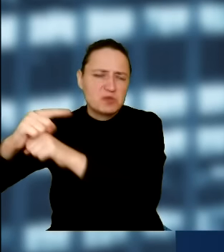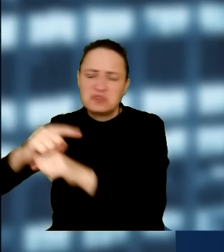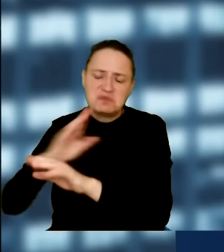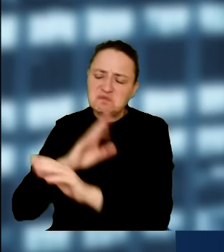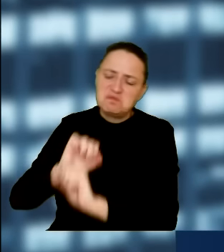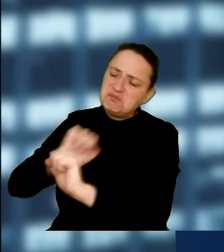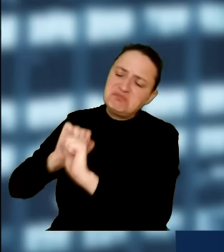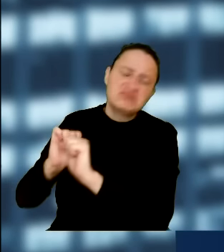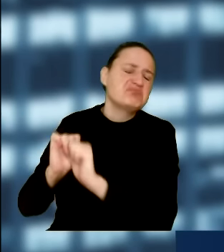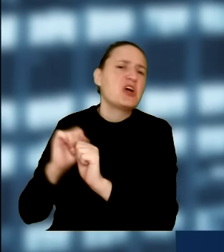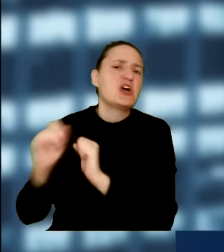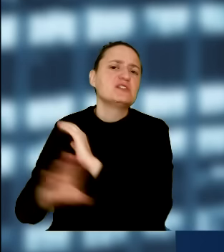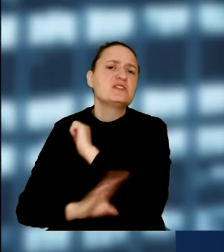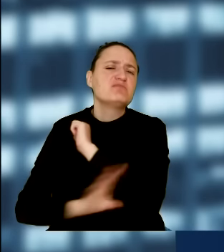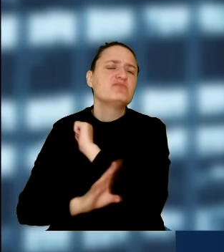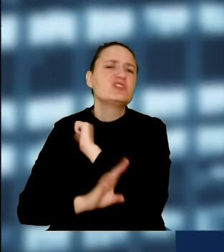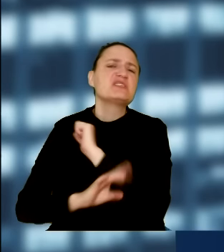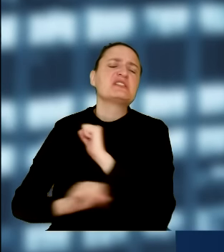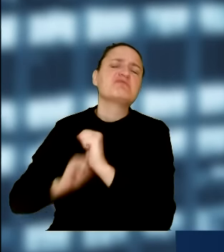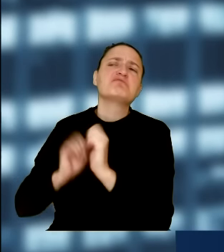jest tak, jest słaby punkt w tym, bo